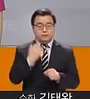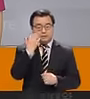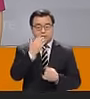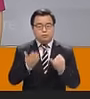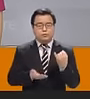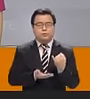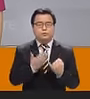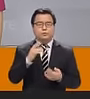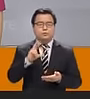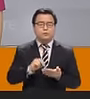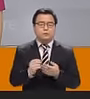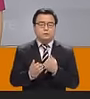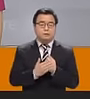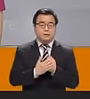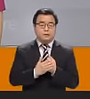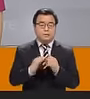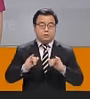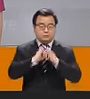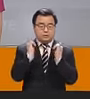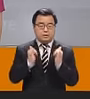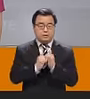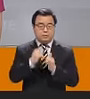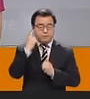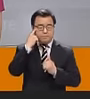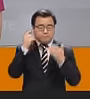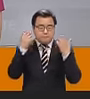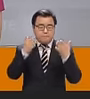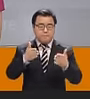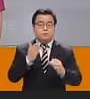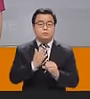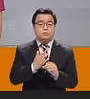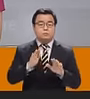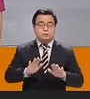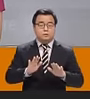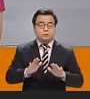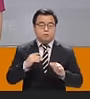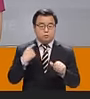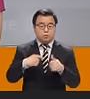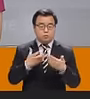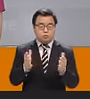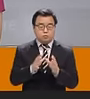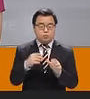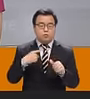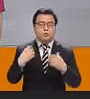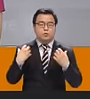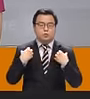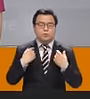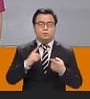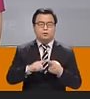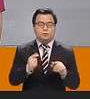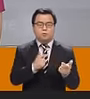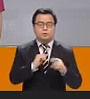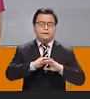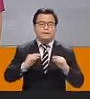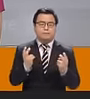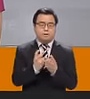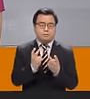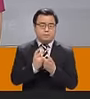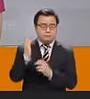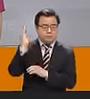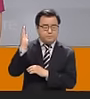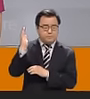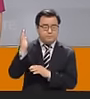교육청은 성범죄 관련 처벌 규정을 강화하고 성폭력 예방 교육을 실시하는 등 부랴부랴 대책 등을 내놓고